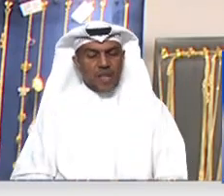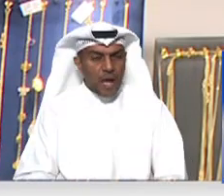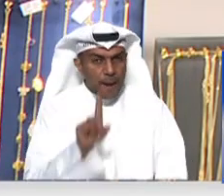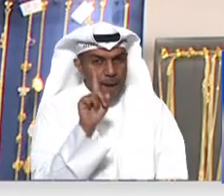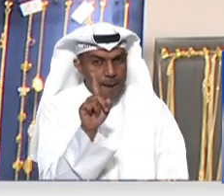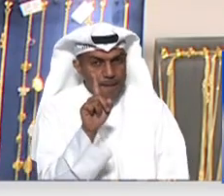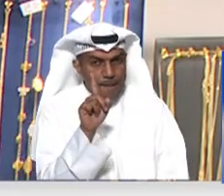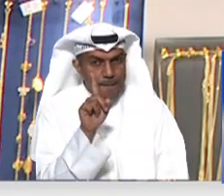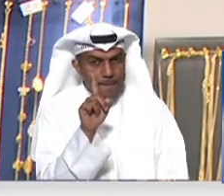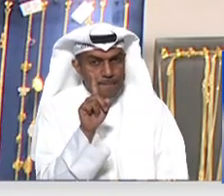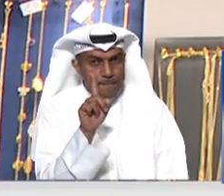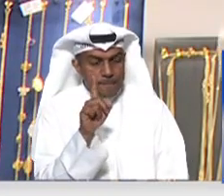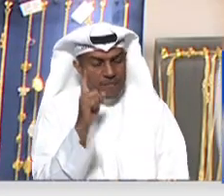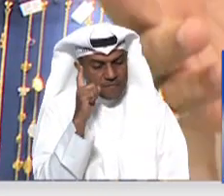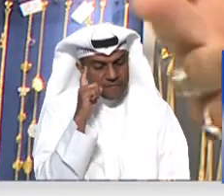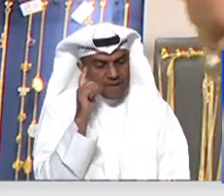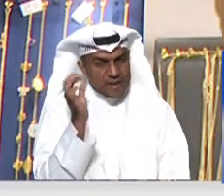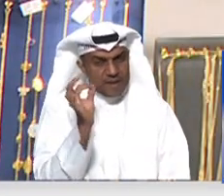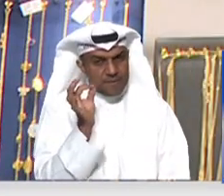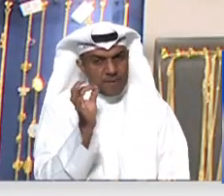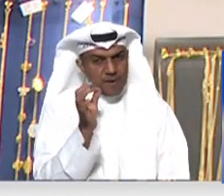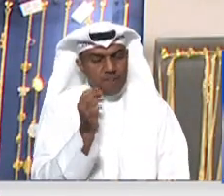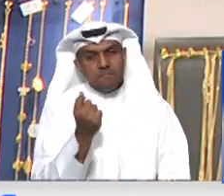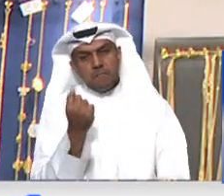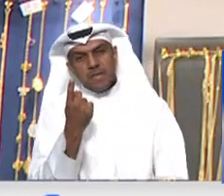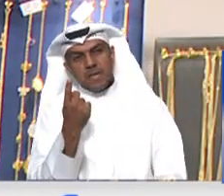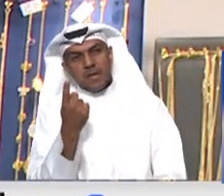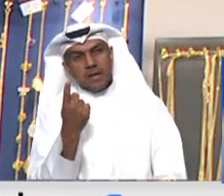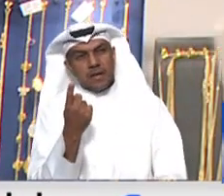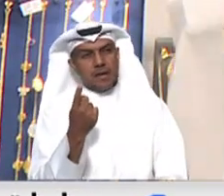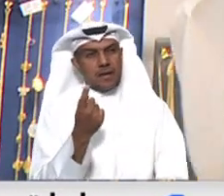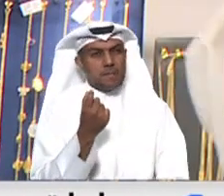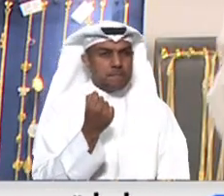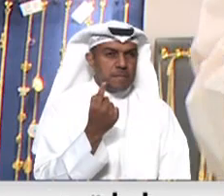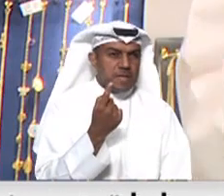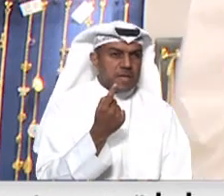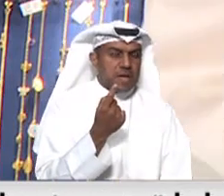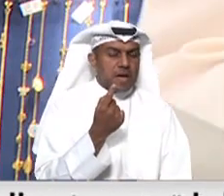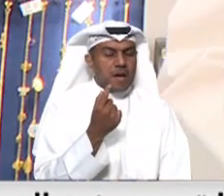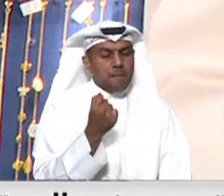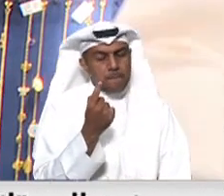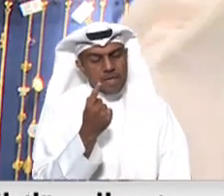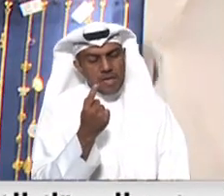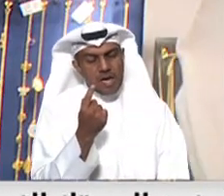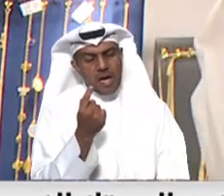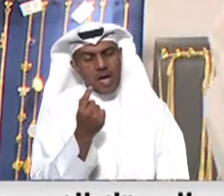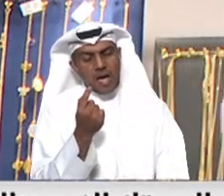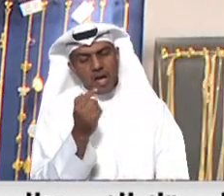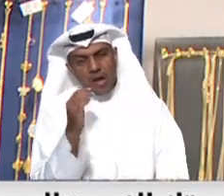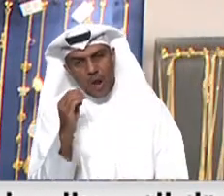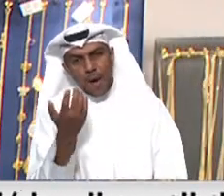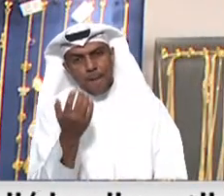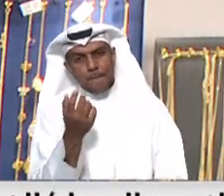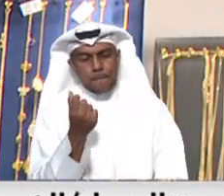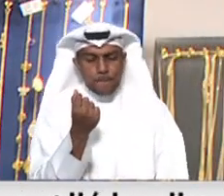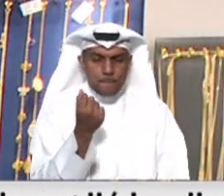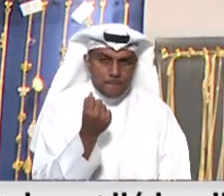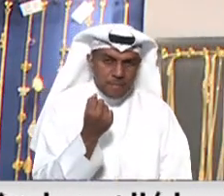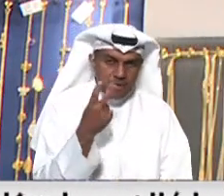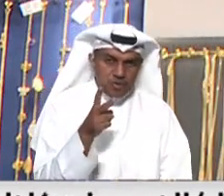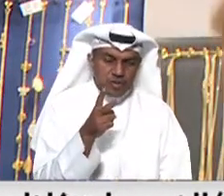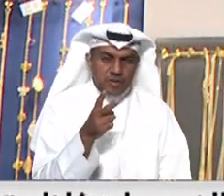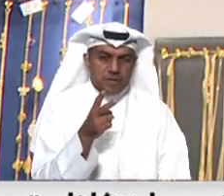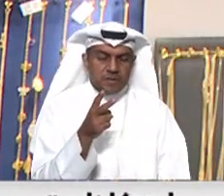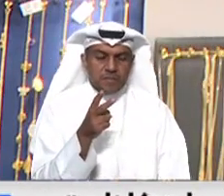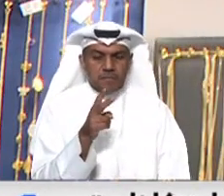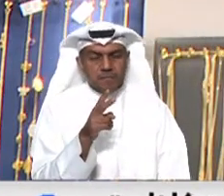في ناس يدورون من الجرام إلى 100 جرام إلى 100 جرام و 50 جرام أو 10 جرام، هذا ما